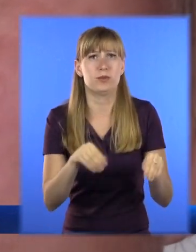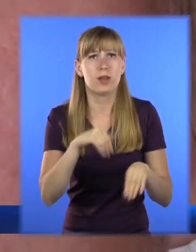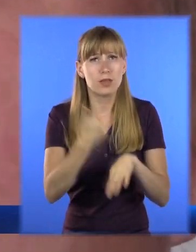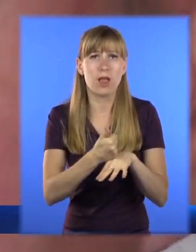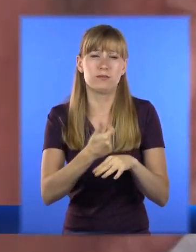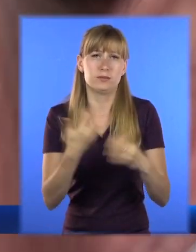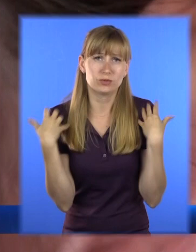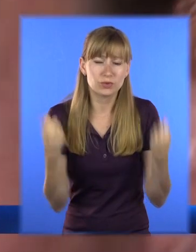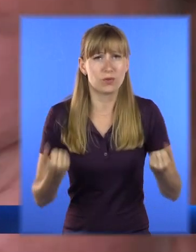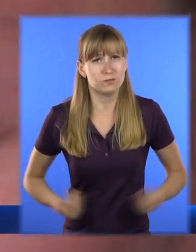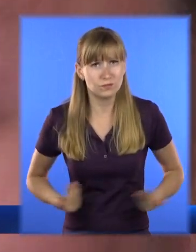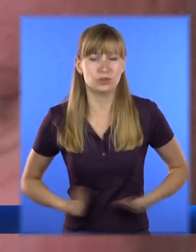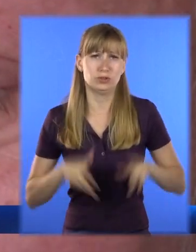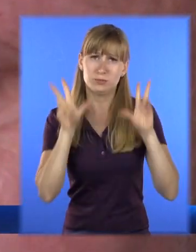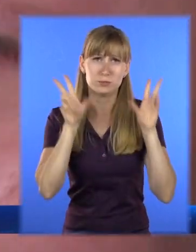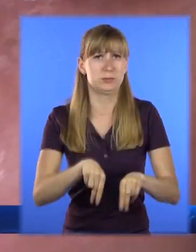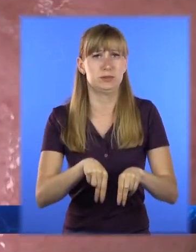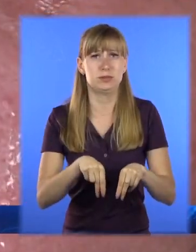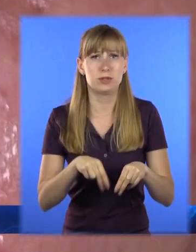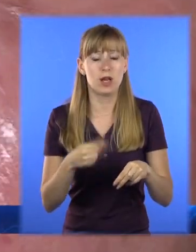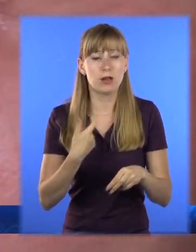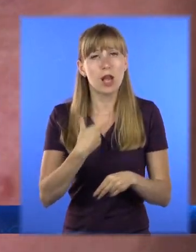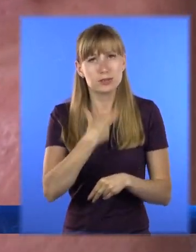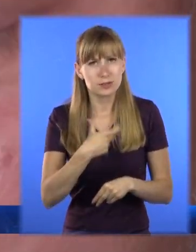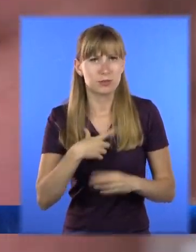що просто я стараюся себе